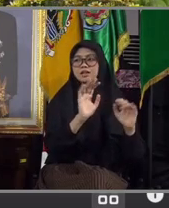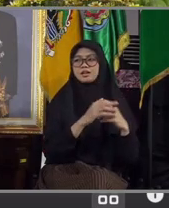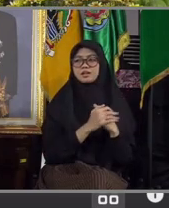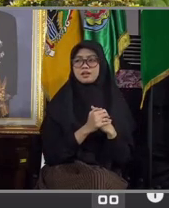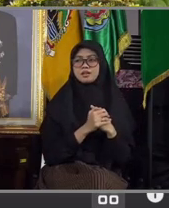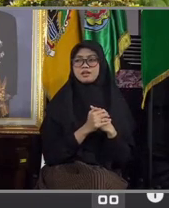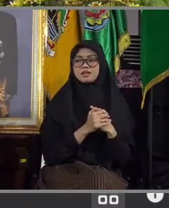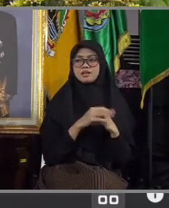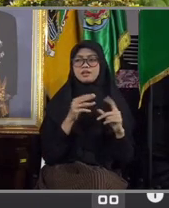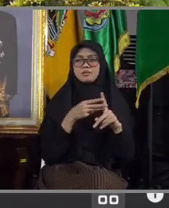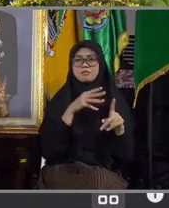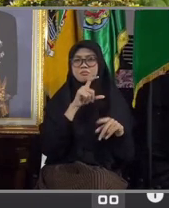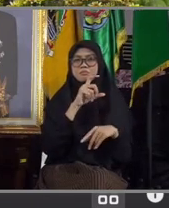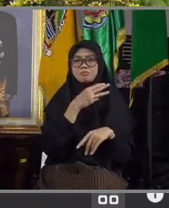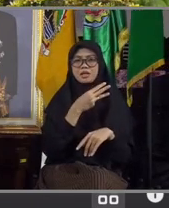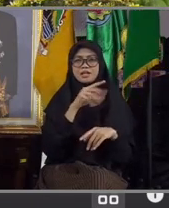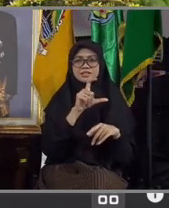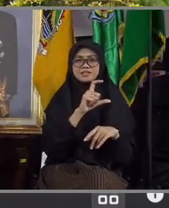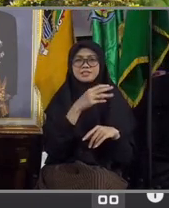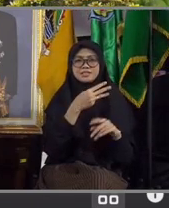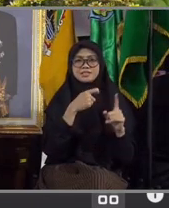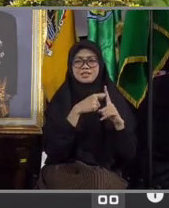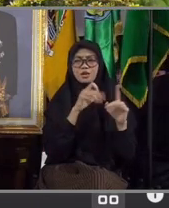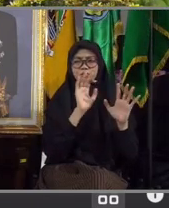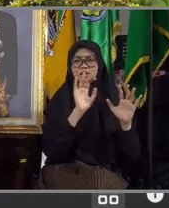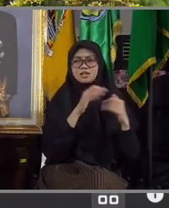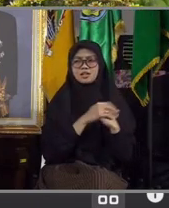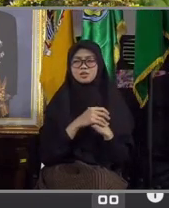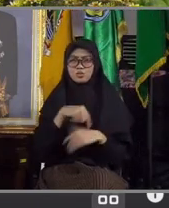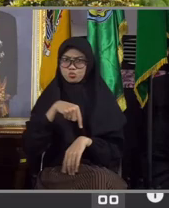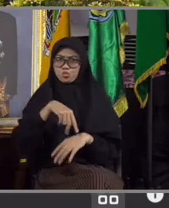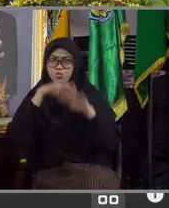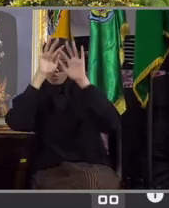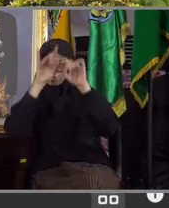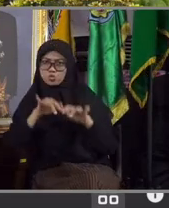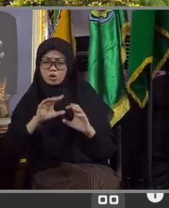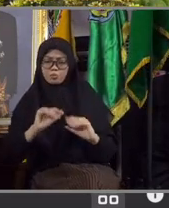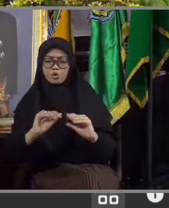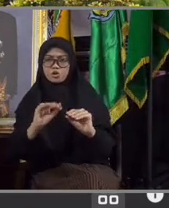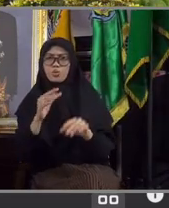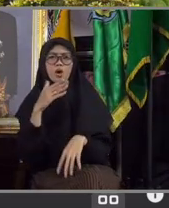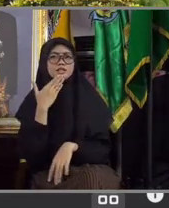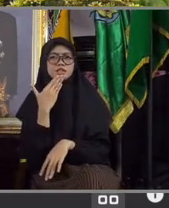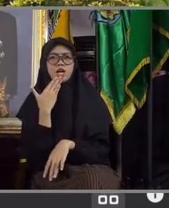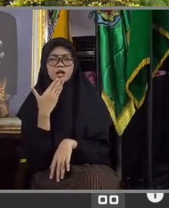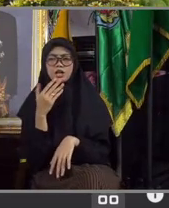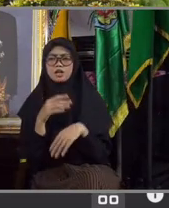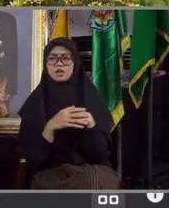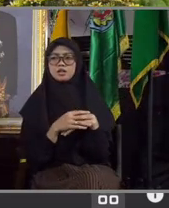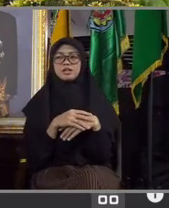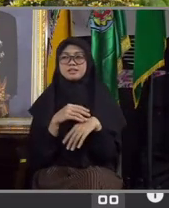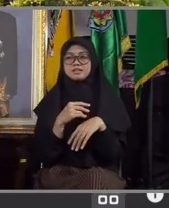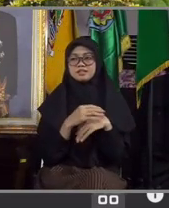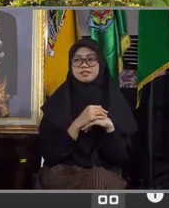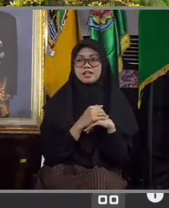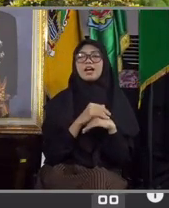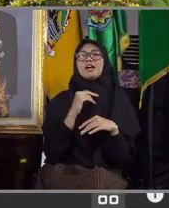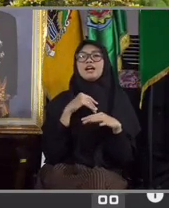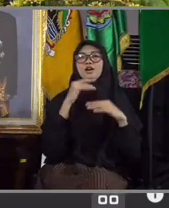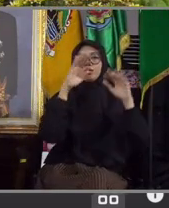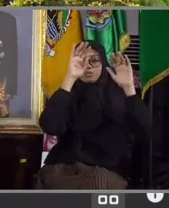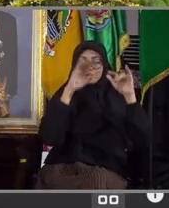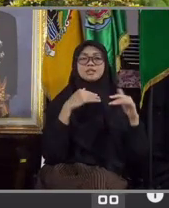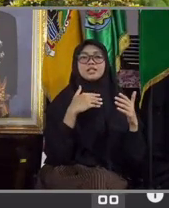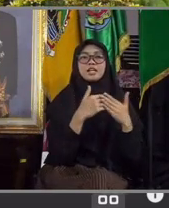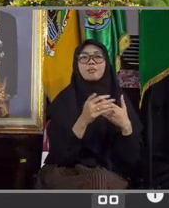sih becek? Ya musim hujan yang mesti becek, oke banyu. Enggak. Ya gimana caranya supaya biarpun itu musim hujan tapi